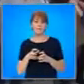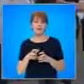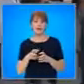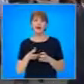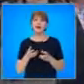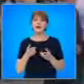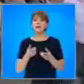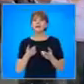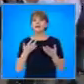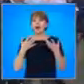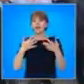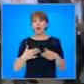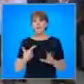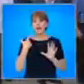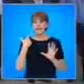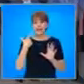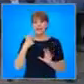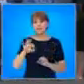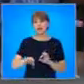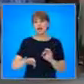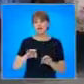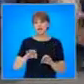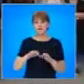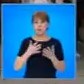месец с номер 7 ще гласуваме за